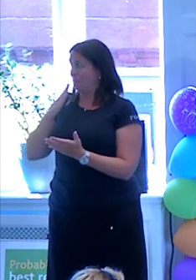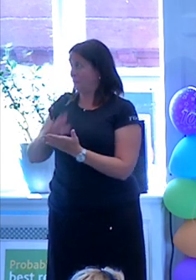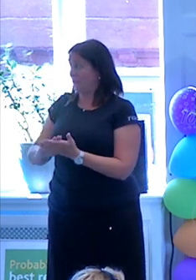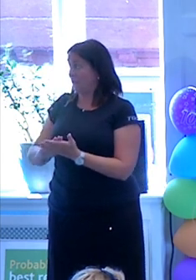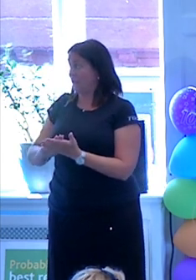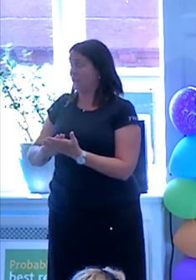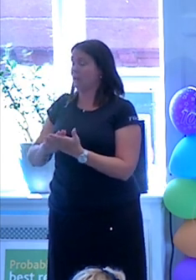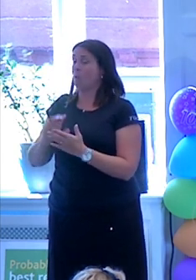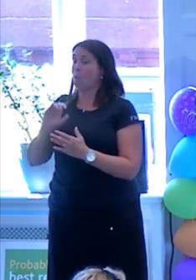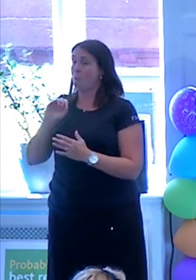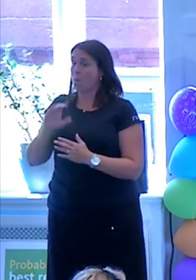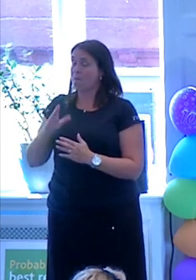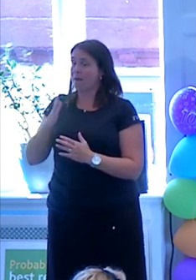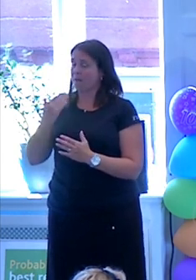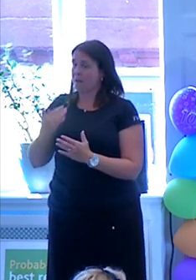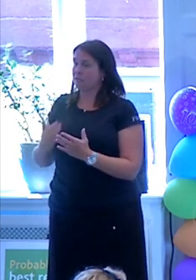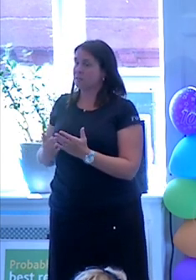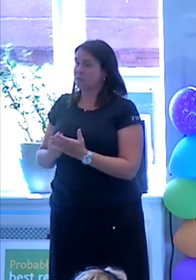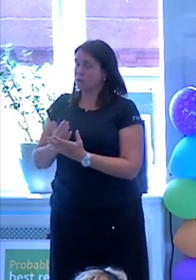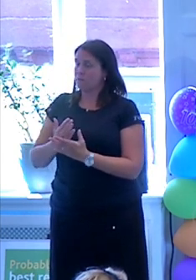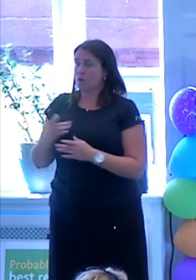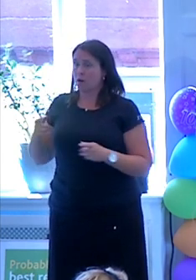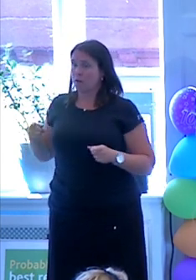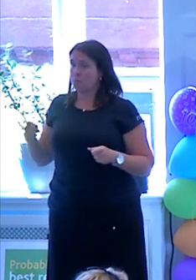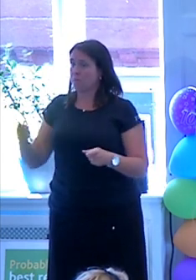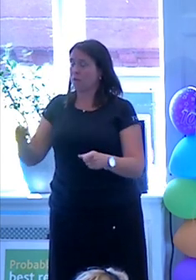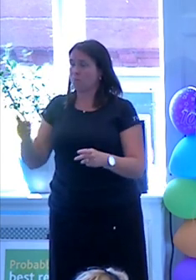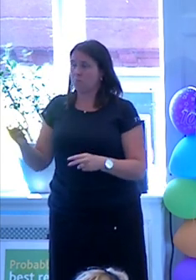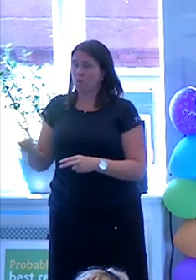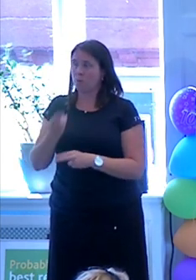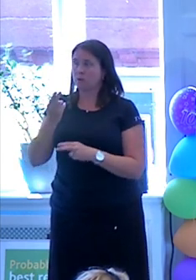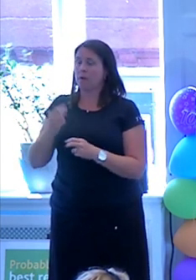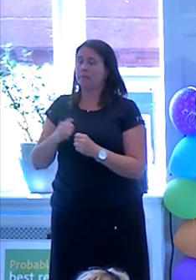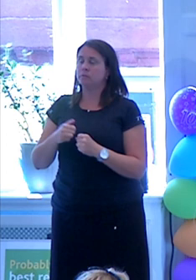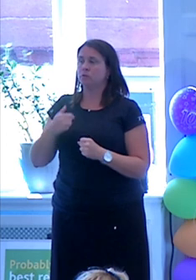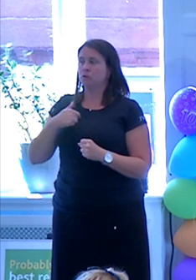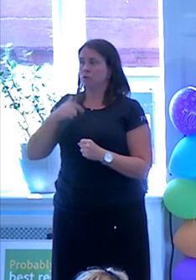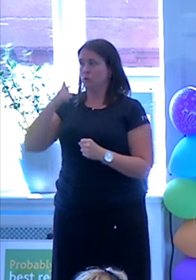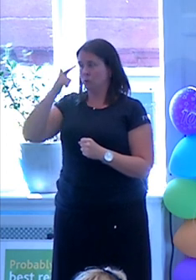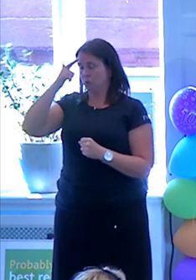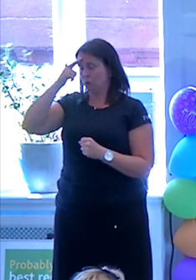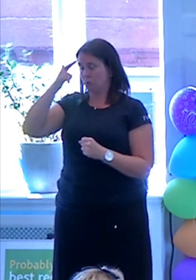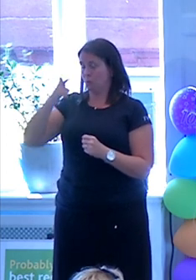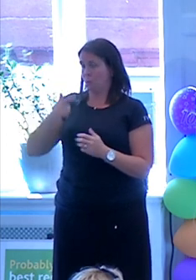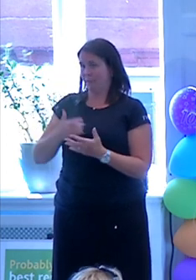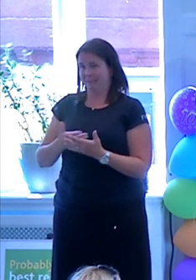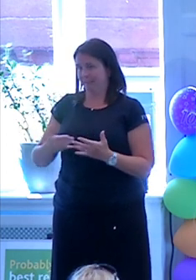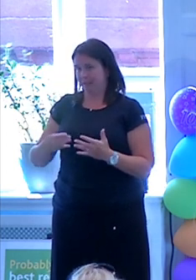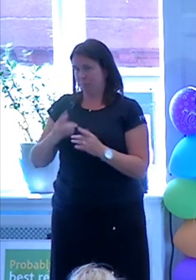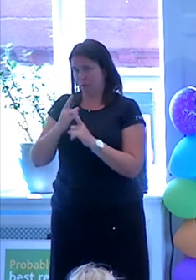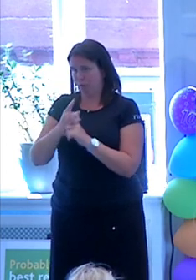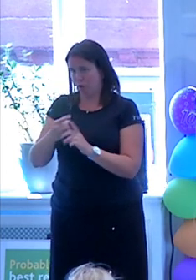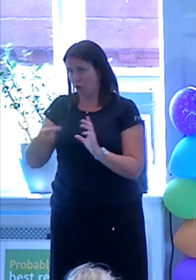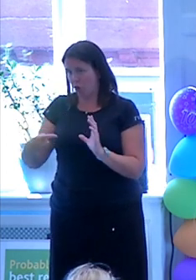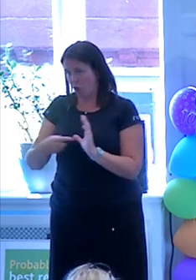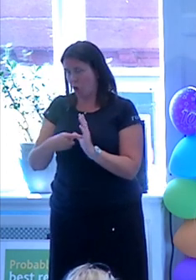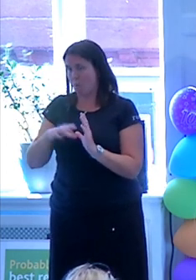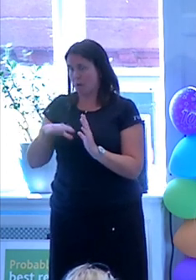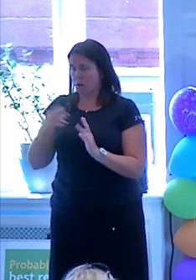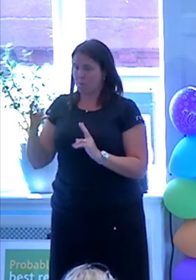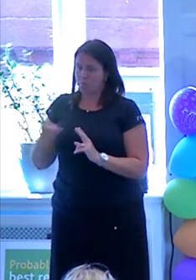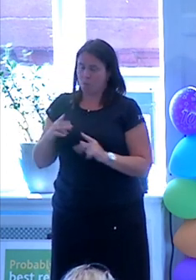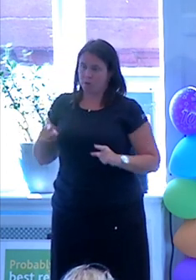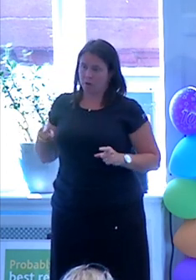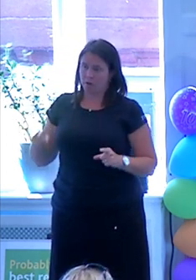huruvida det här ens går att genomföra? Ja. Nej, men jag tror inte att det är lagligt idag, men det får man ju självklart, om